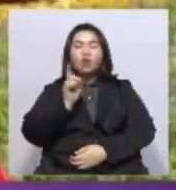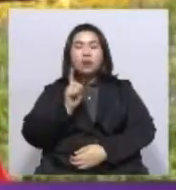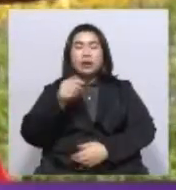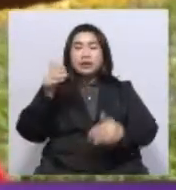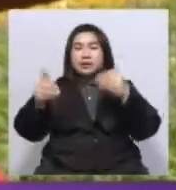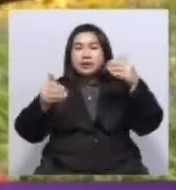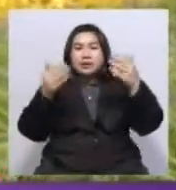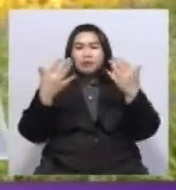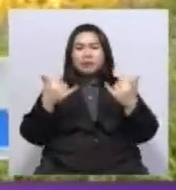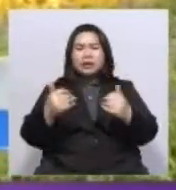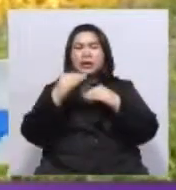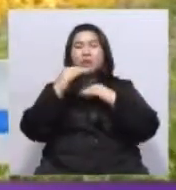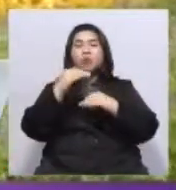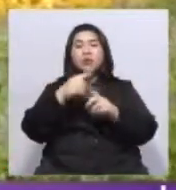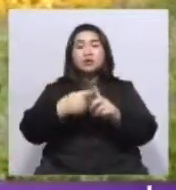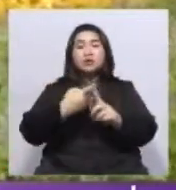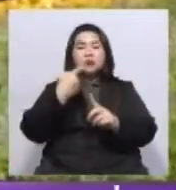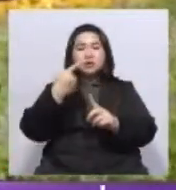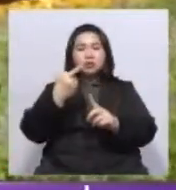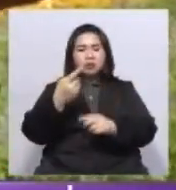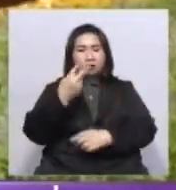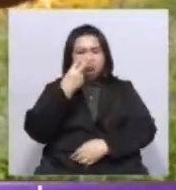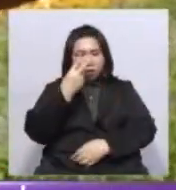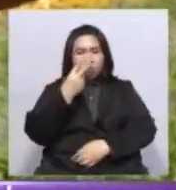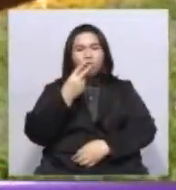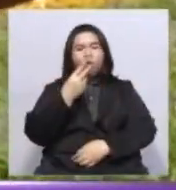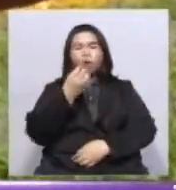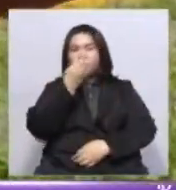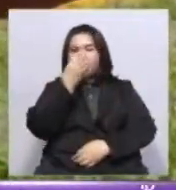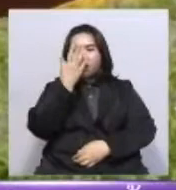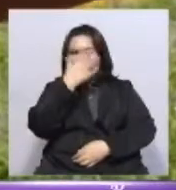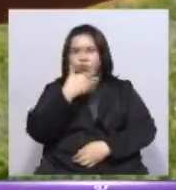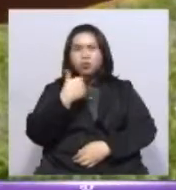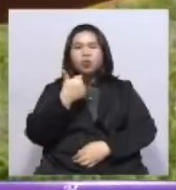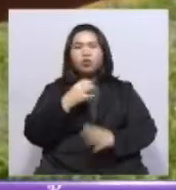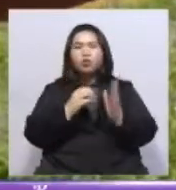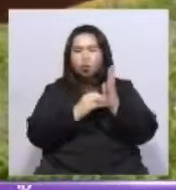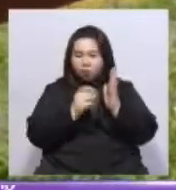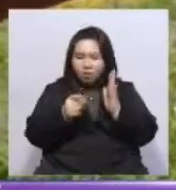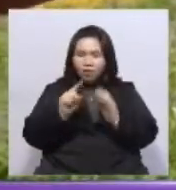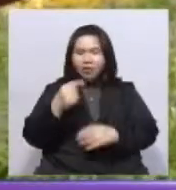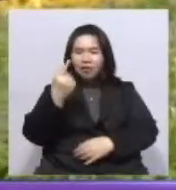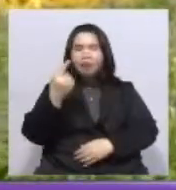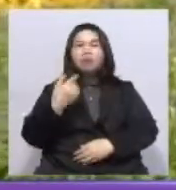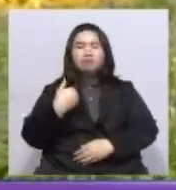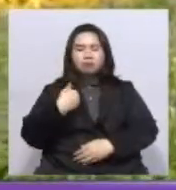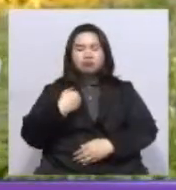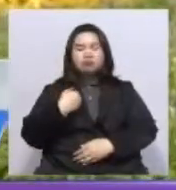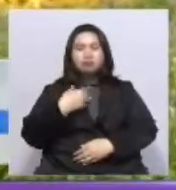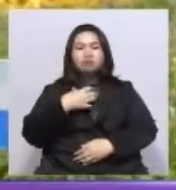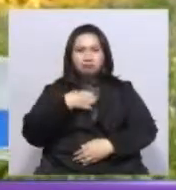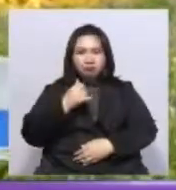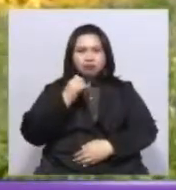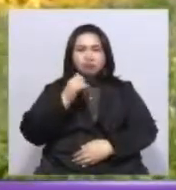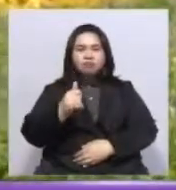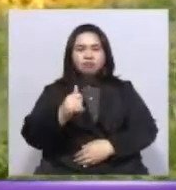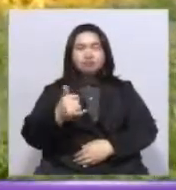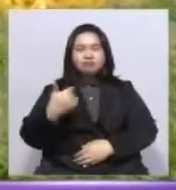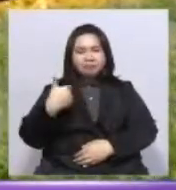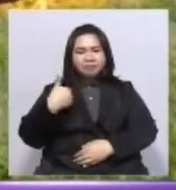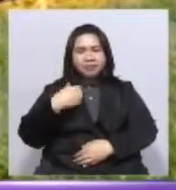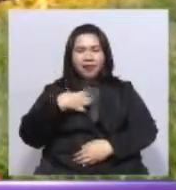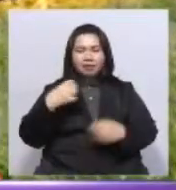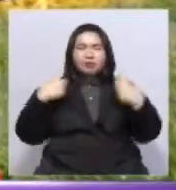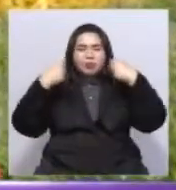านนี้มันจัดแค่เดือนเดียวนะคะก็เลยแบบว่าเห็นความสวยงามของดอกไม้แล้วก็แบบไม่เคยมีในกรุงเทพมาก่อนอะไรอย่างงี้ก็เลยอยากจะมาร่วมงานแล้วก็มา